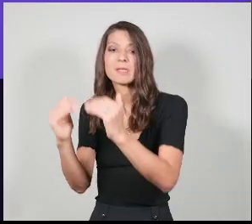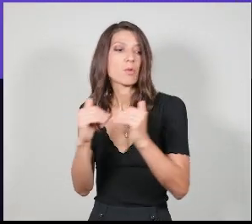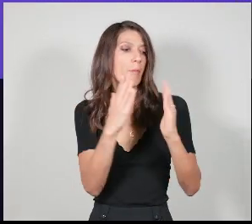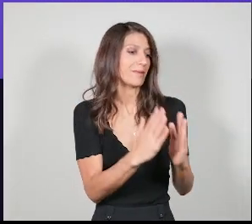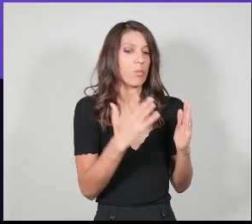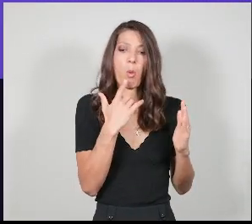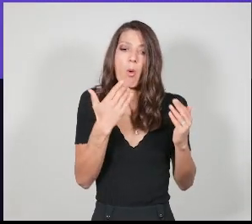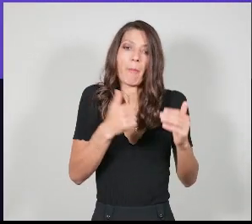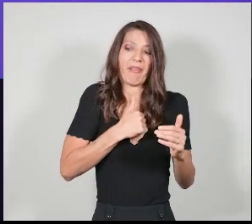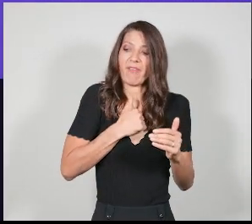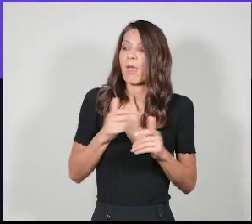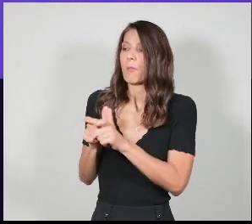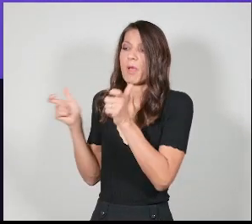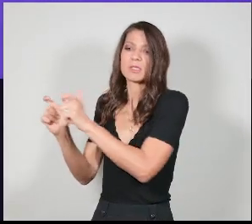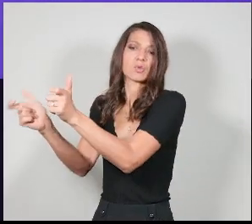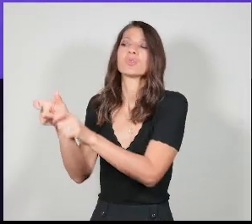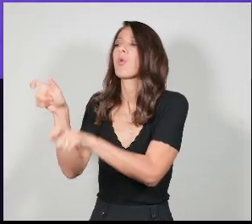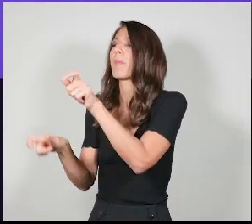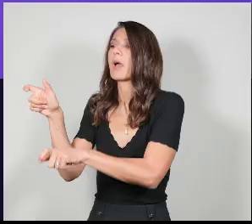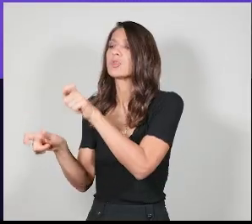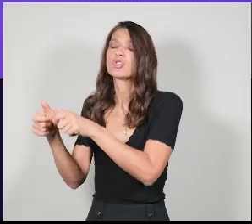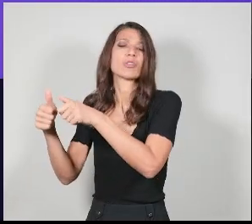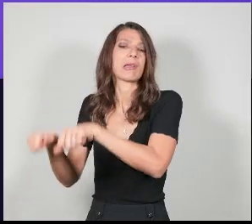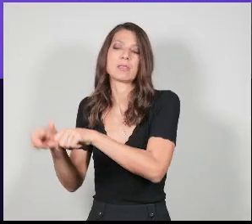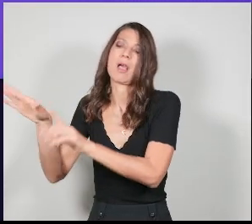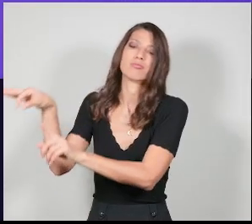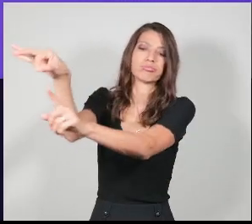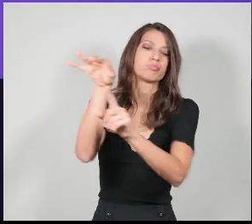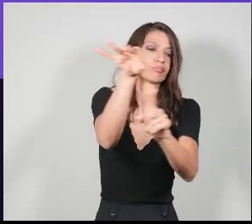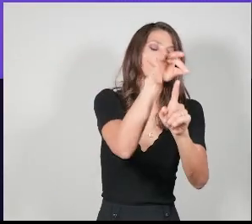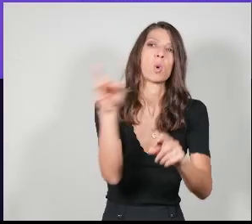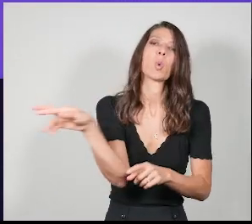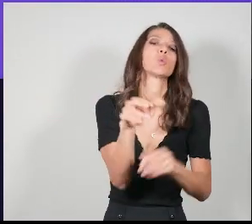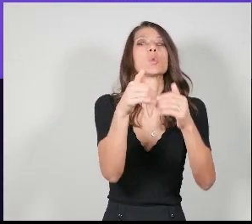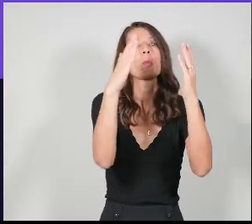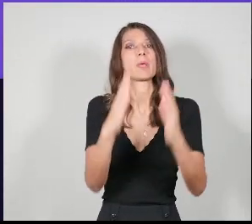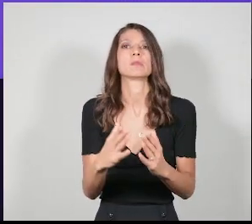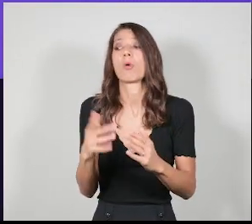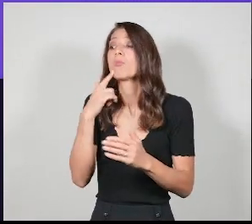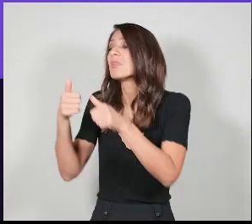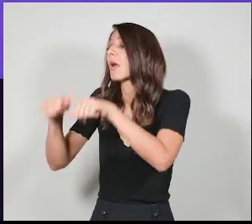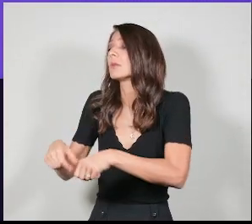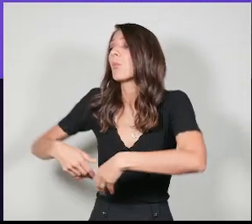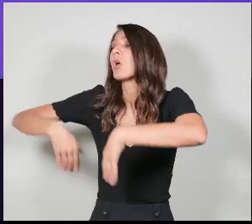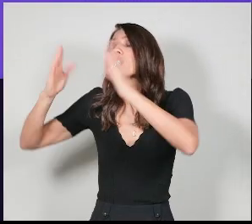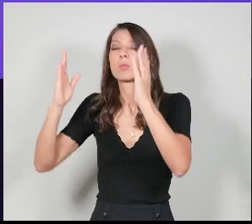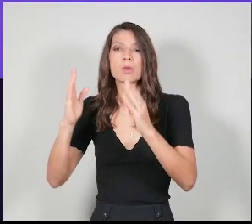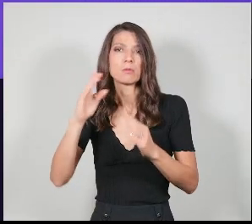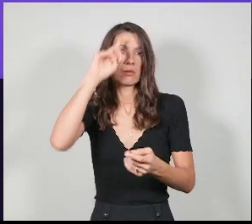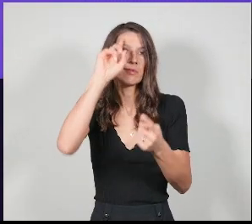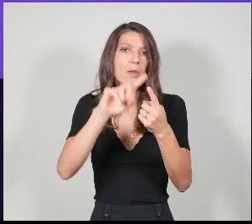institutions parce que c'est un repoussoir, et puis ceux qui y sont et qui y restent, à la limite, tant pis pour eux. Mais ce n'est pas ça le